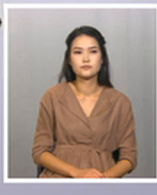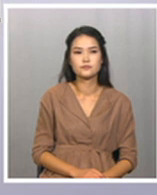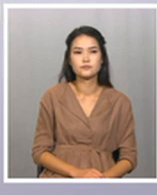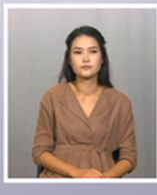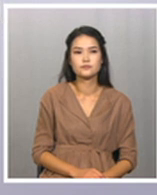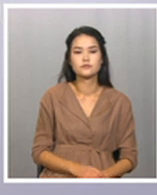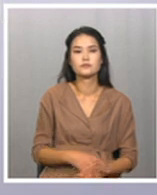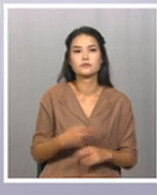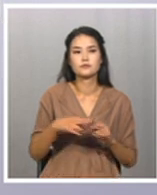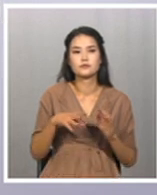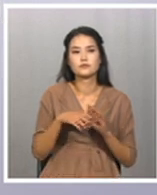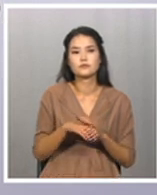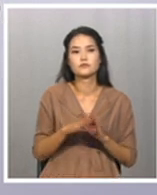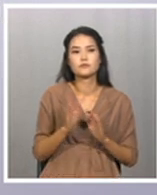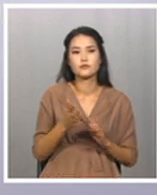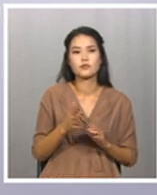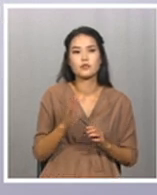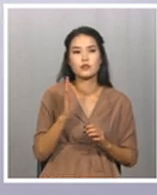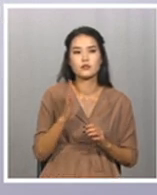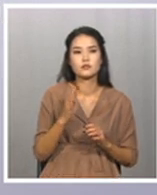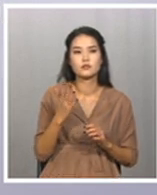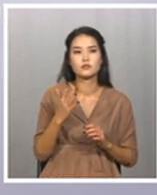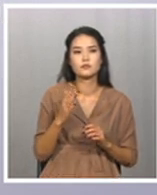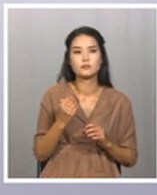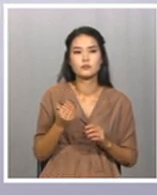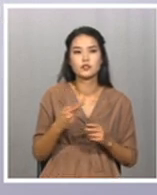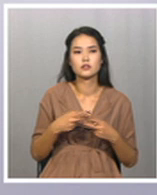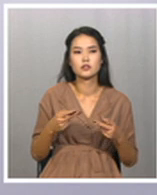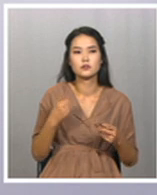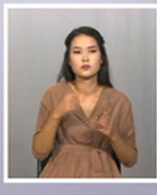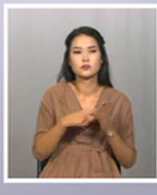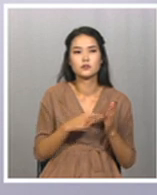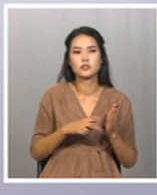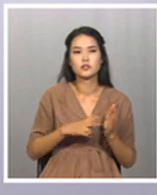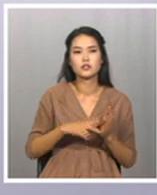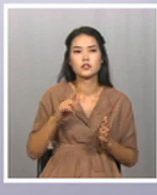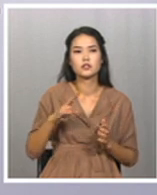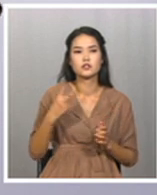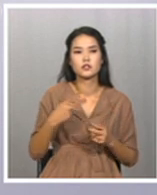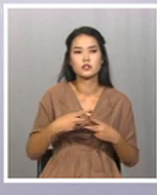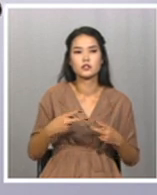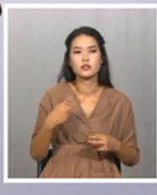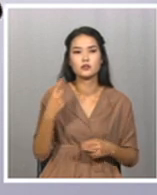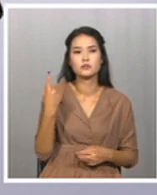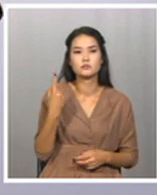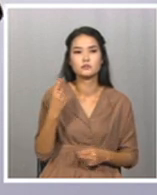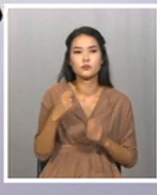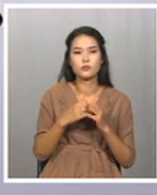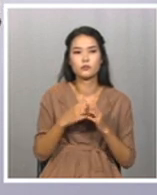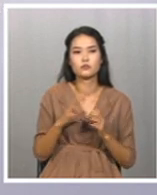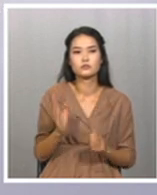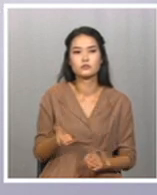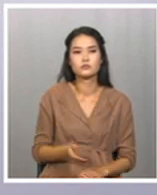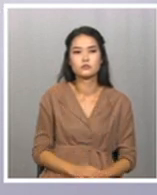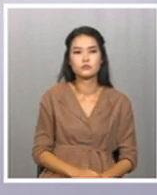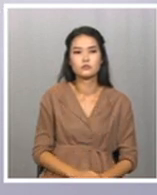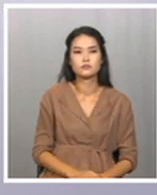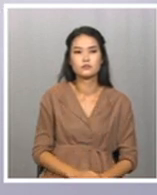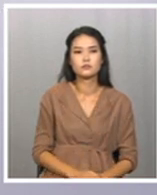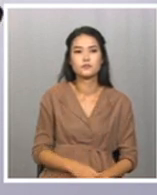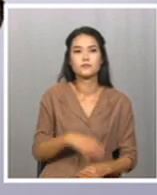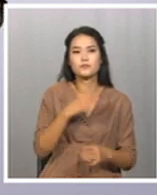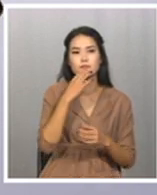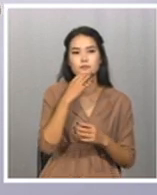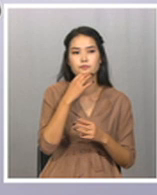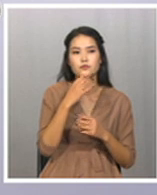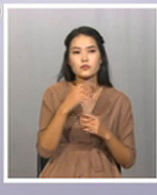Сонда ол болады, 1 бөлінген 8 көбейтілген 2-нің натурал логарифмі азайтылған 10. Енді жанаманың